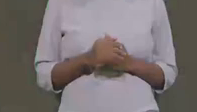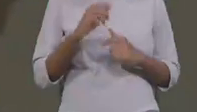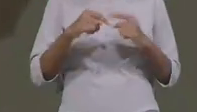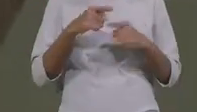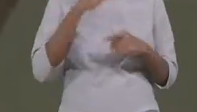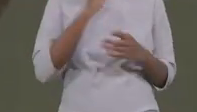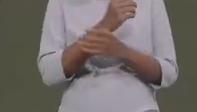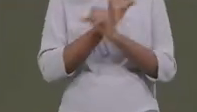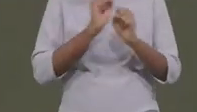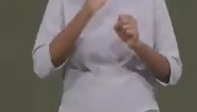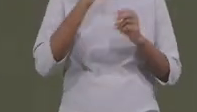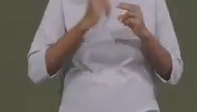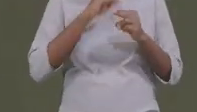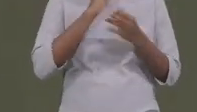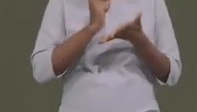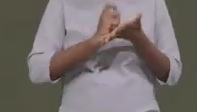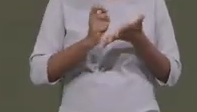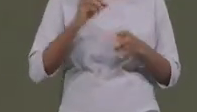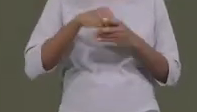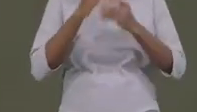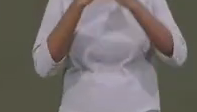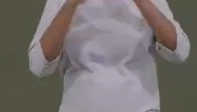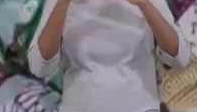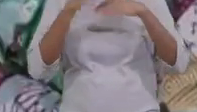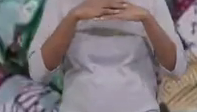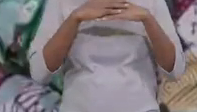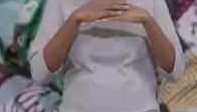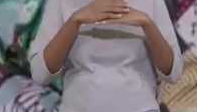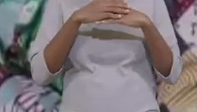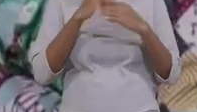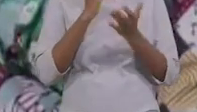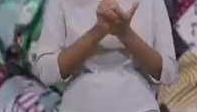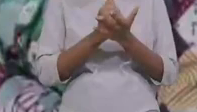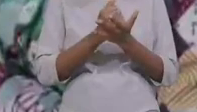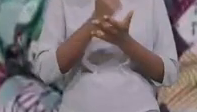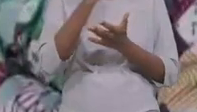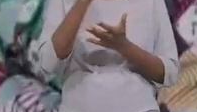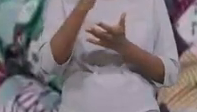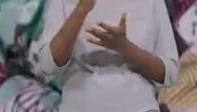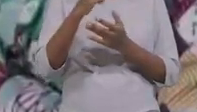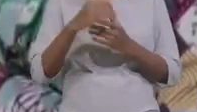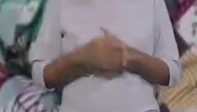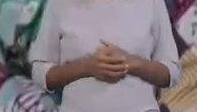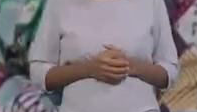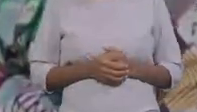Quand vous êtes sauvés, ton nom est écrit au ciel. Amen.